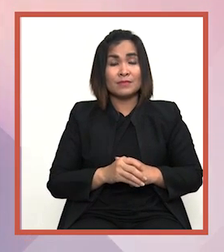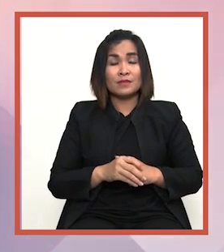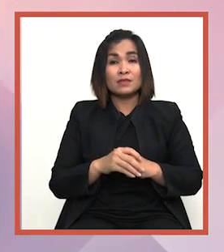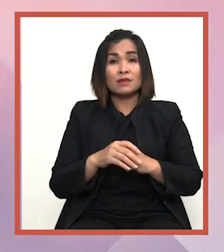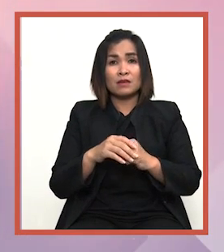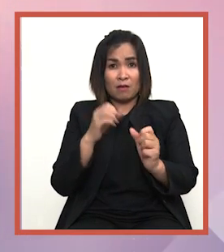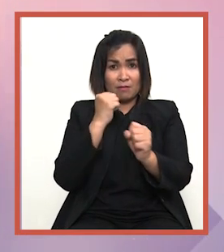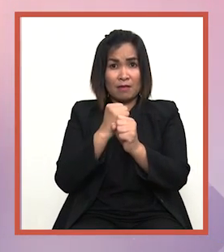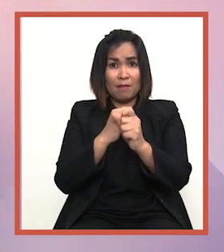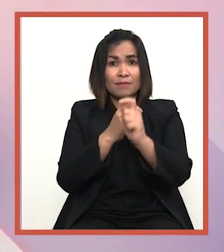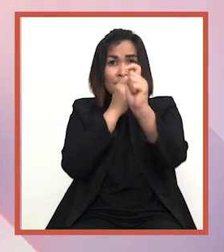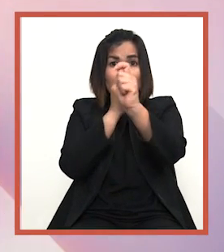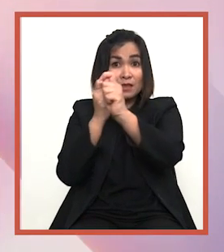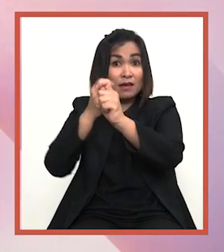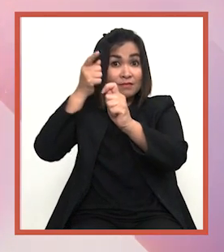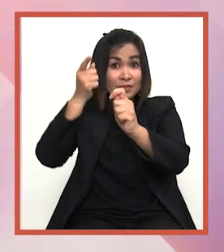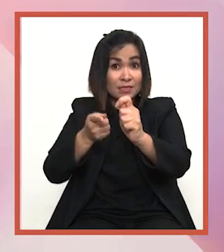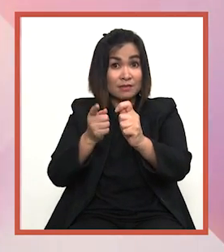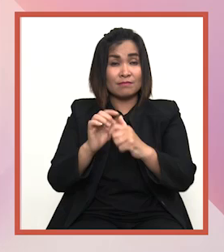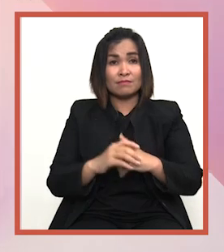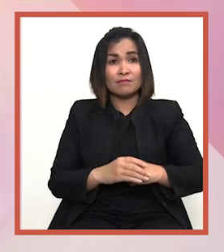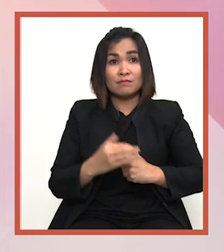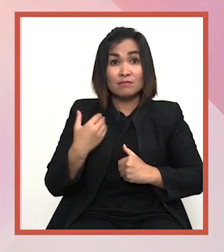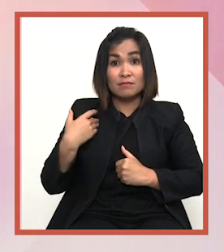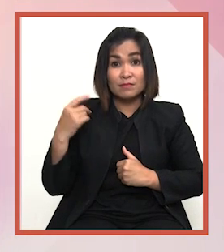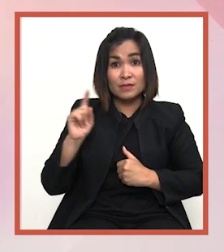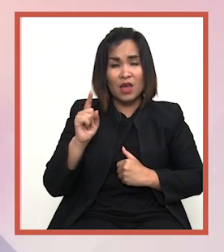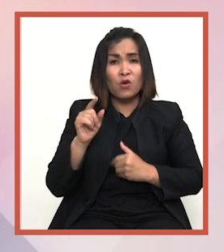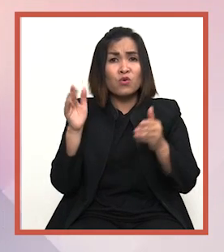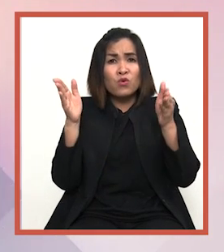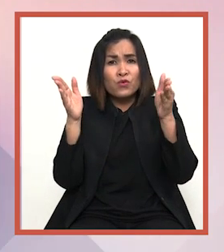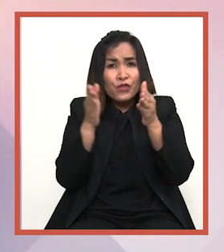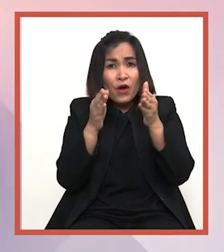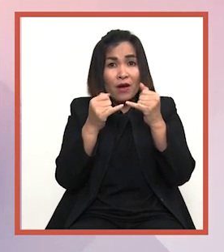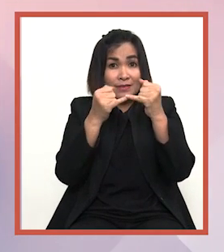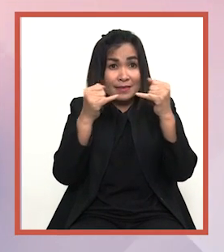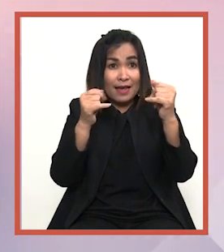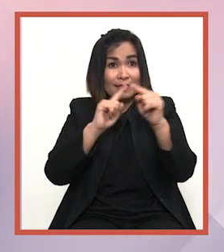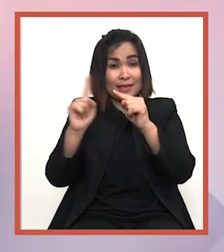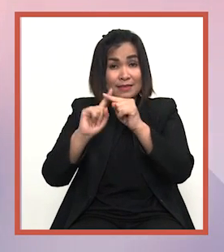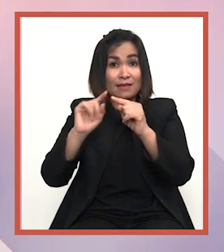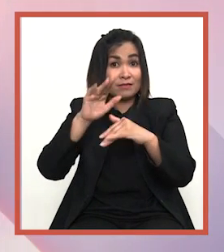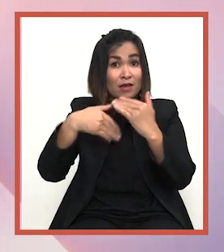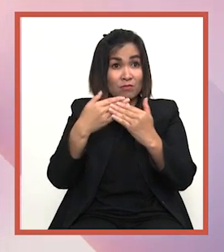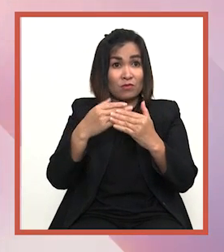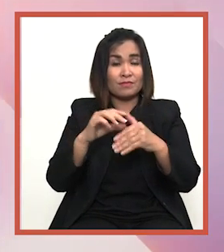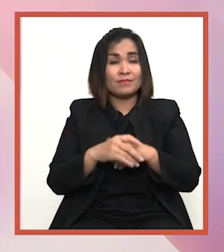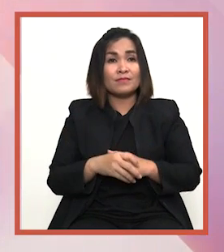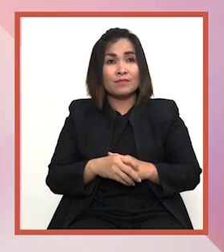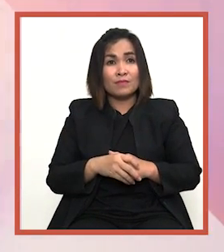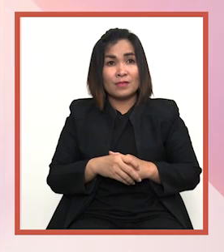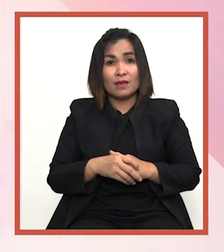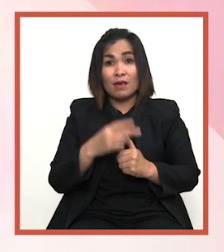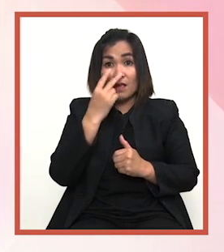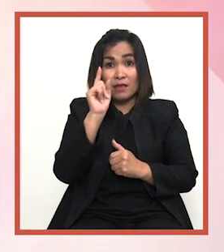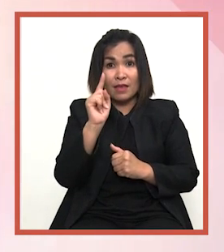งนะครับอันนี้ก็จะใช้นะครับในการย่อนะครับย่อสายเก็บสายทั้งหมดนะครับนักเรียนจะสังเกตเห็น